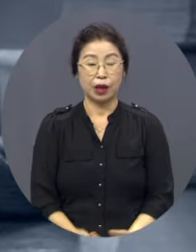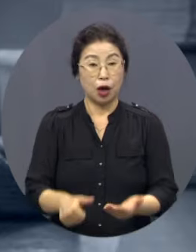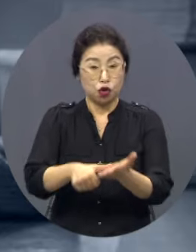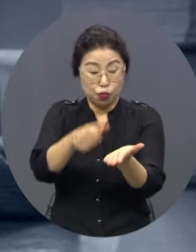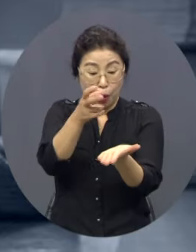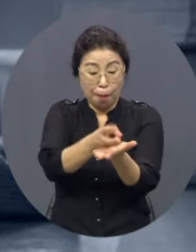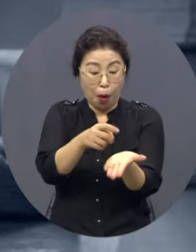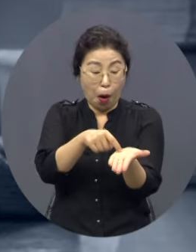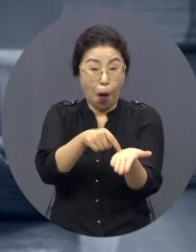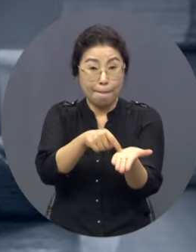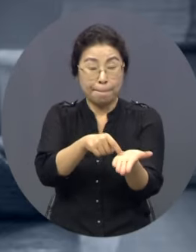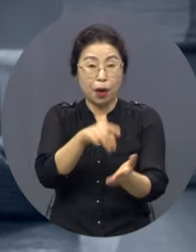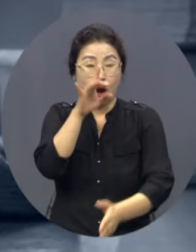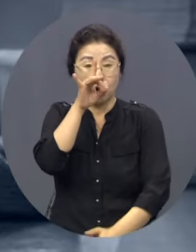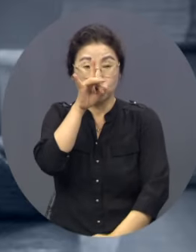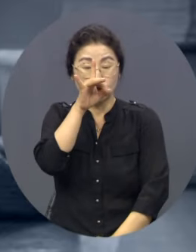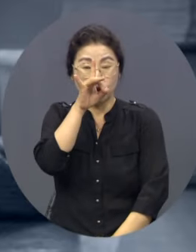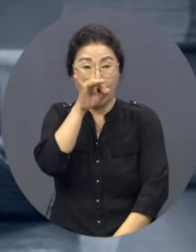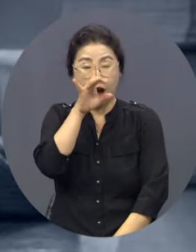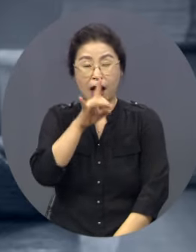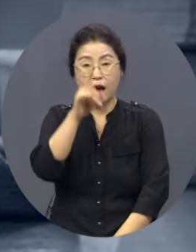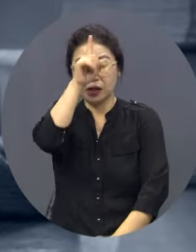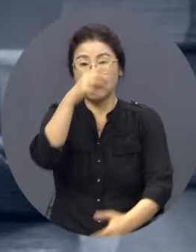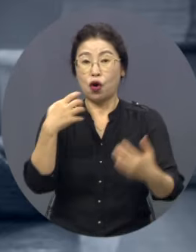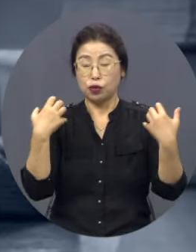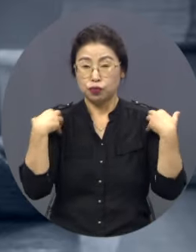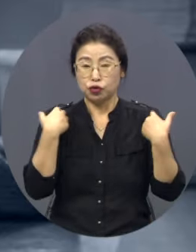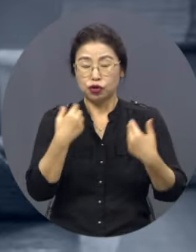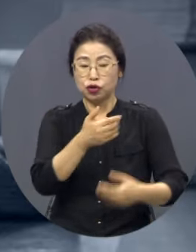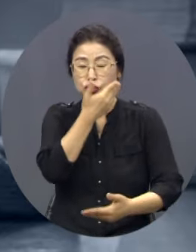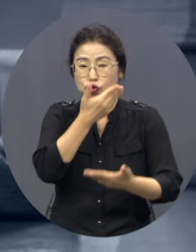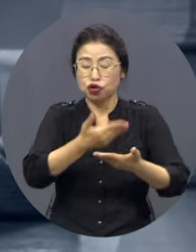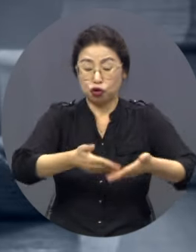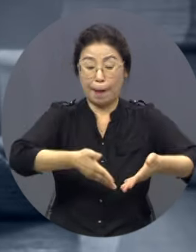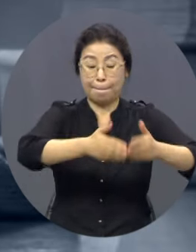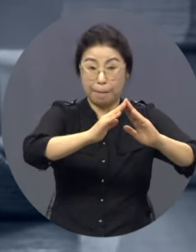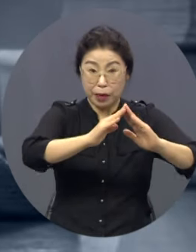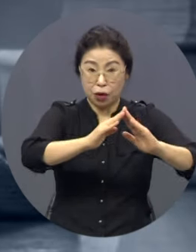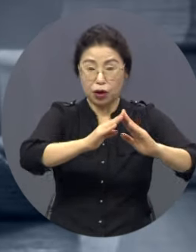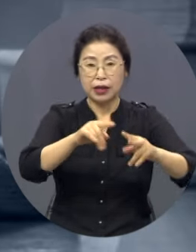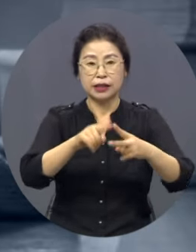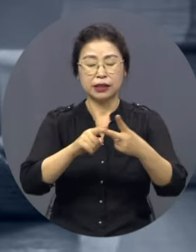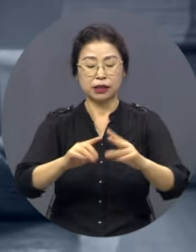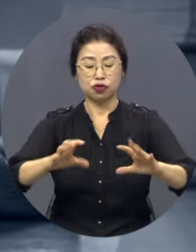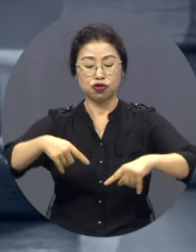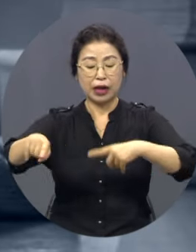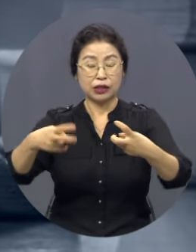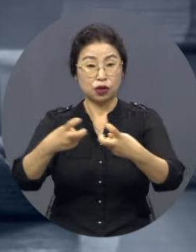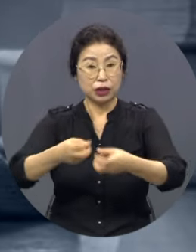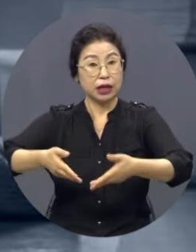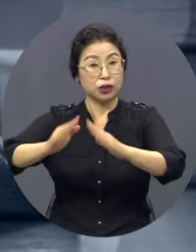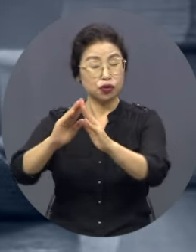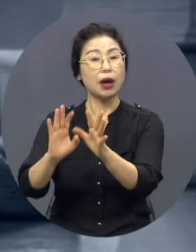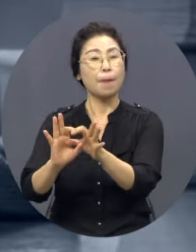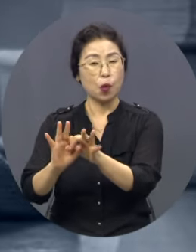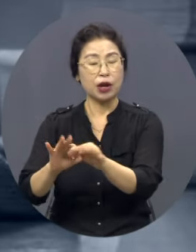주민투표법에 따르면 중앙행정기관장은 주요 시설을 설치하는 등 국가 정책의 수립에